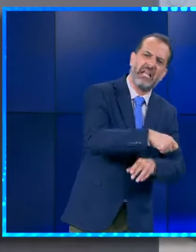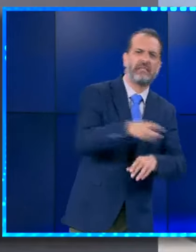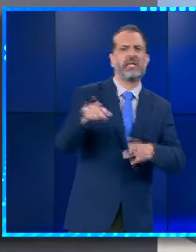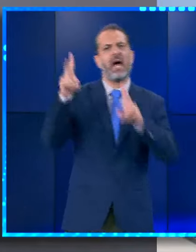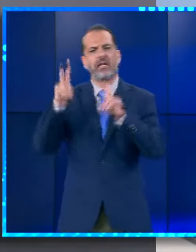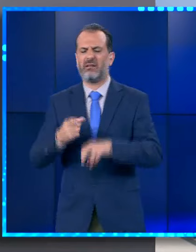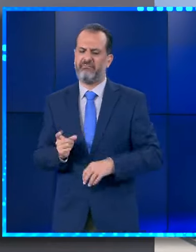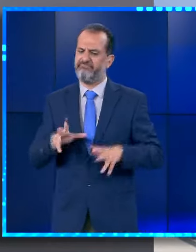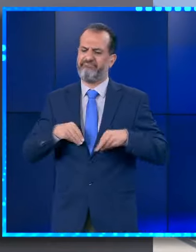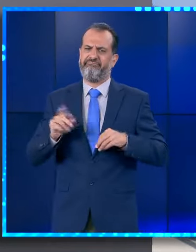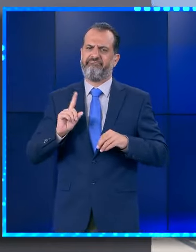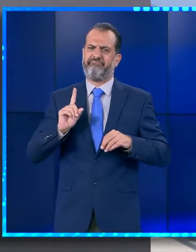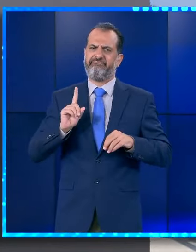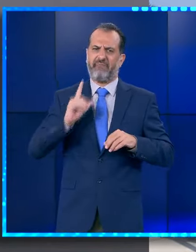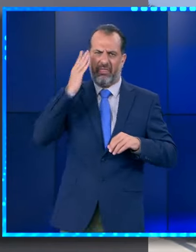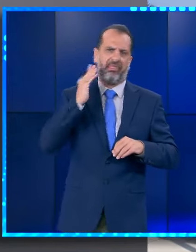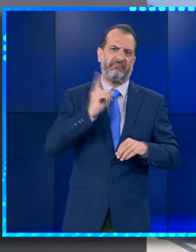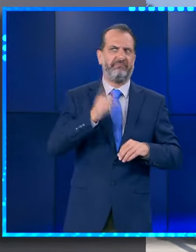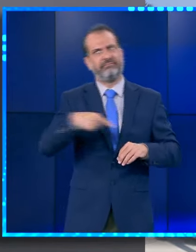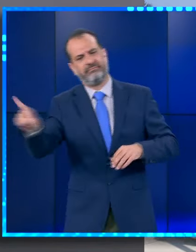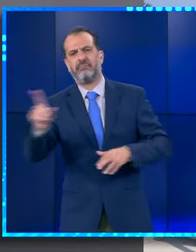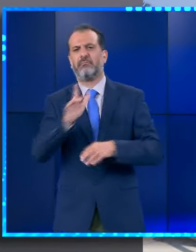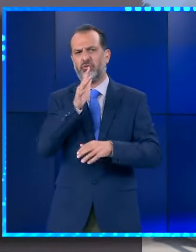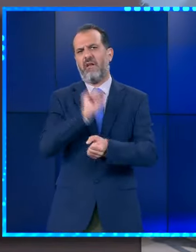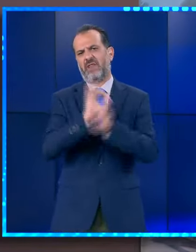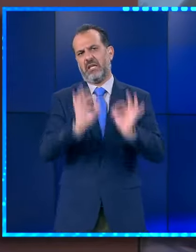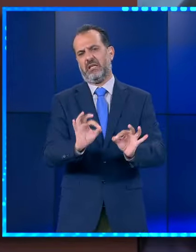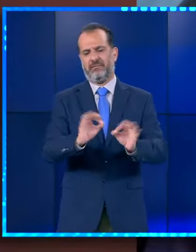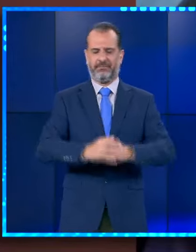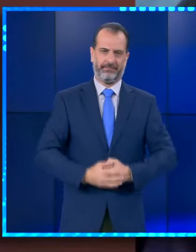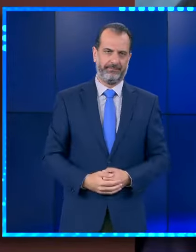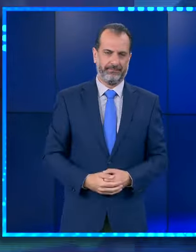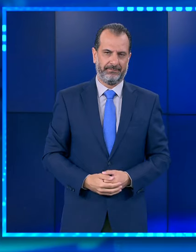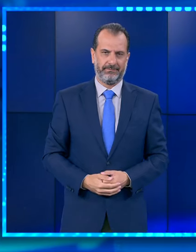έδειξαν τον δρόμο προς τη φυλακή. Σε ευχαριστώ πολύ, Παναγιώτη.